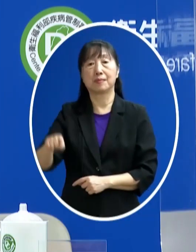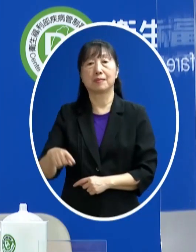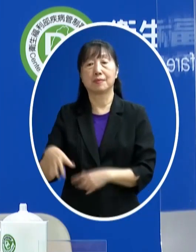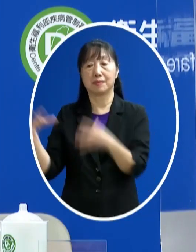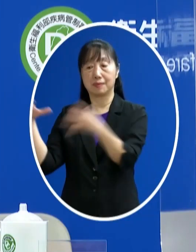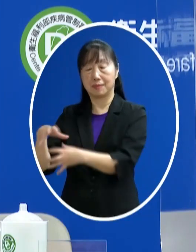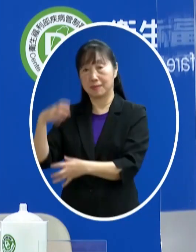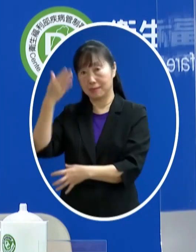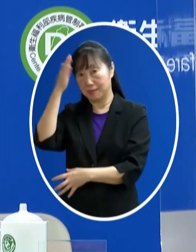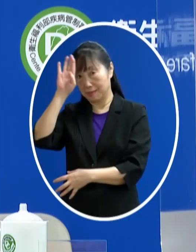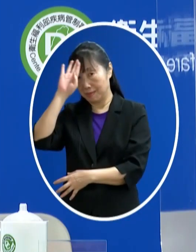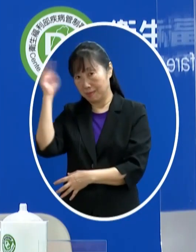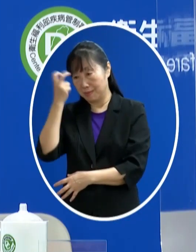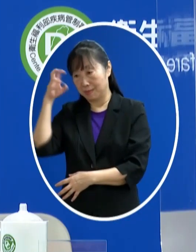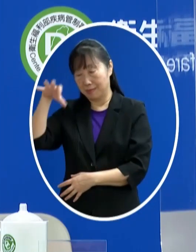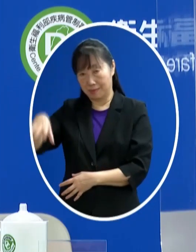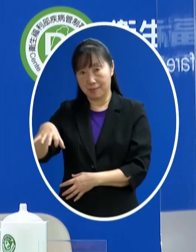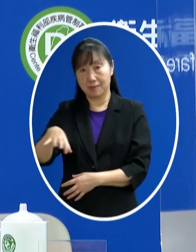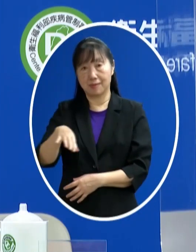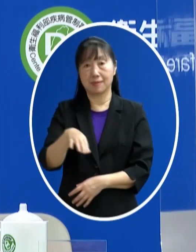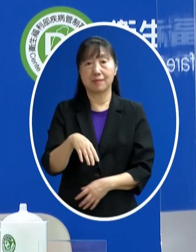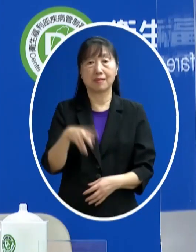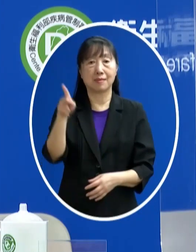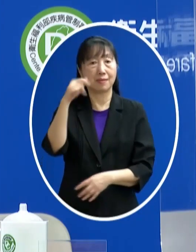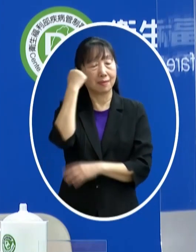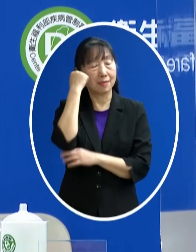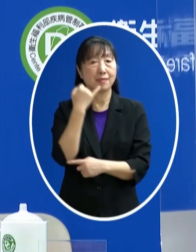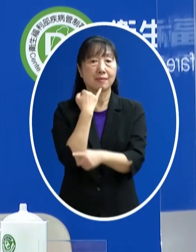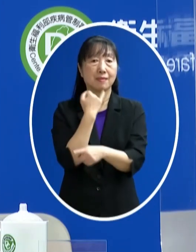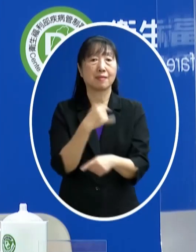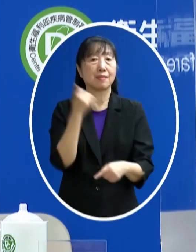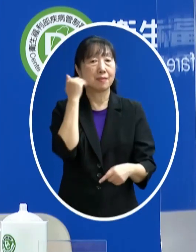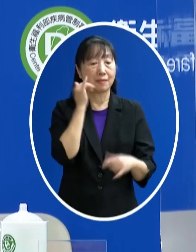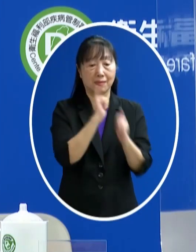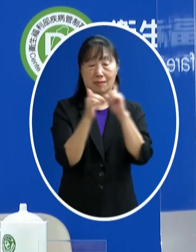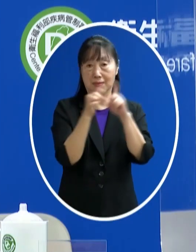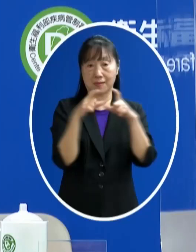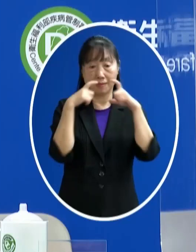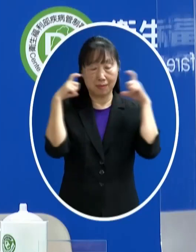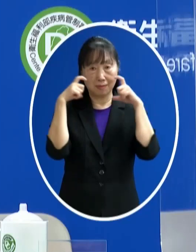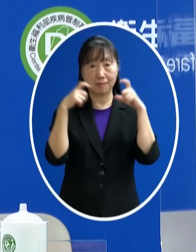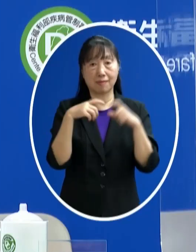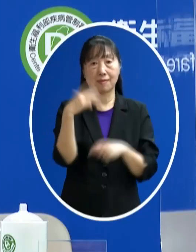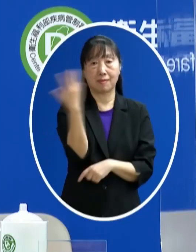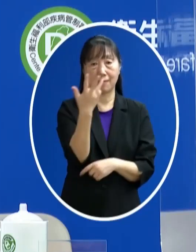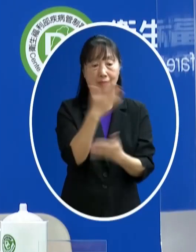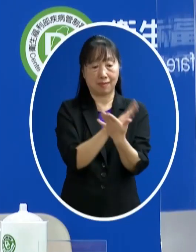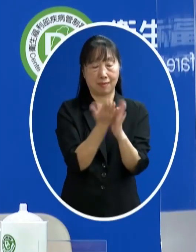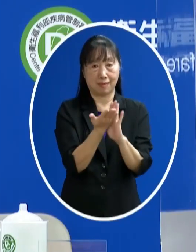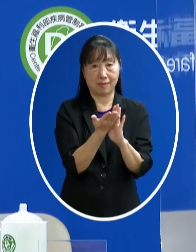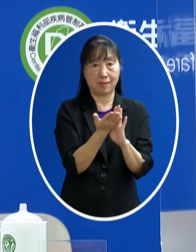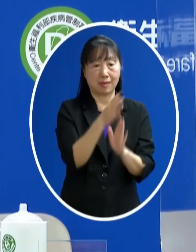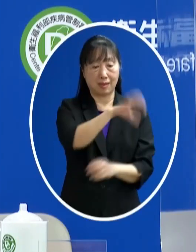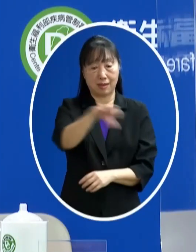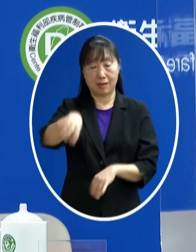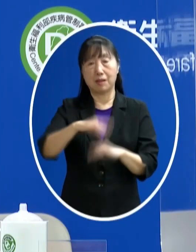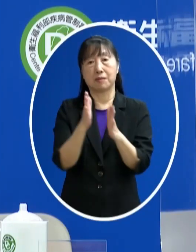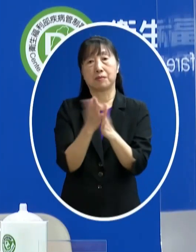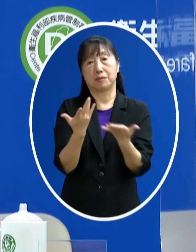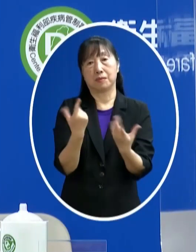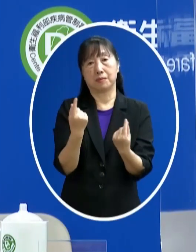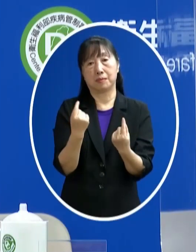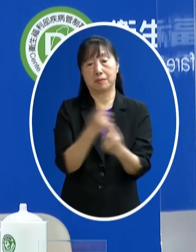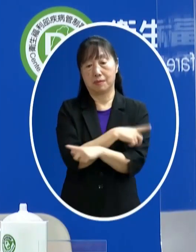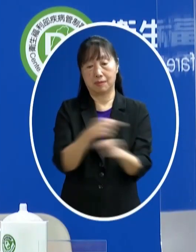所。那在社区戴口罩哈，仍然八大的哈这样的一个场所哈，仍然是强制哈要求